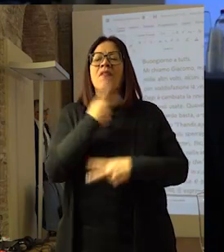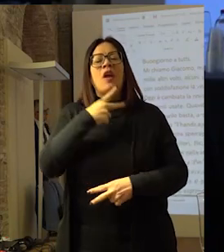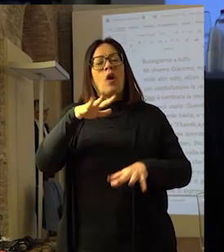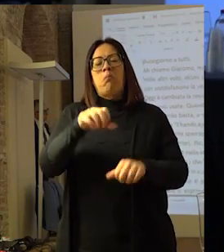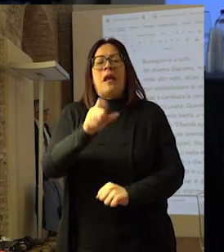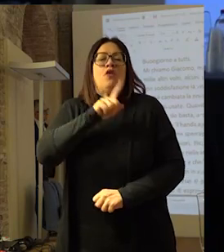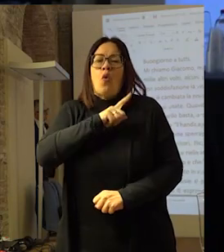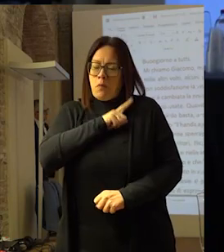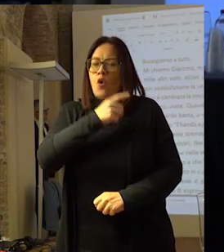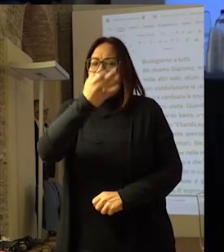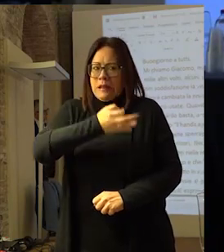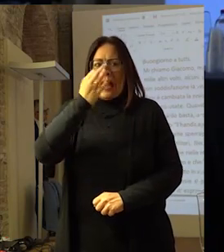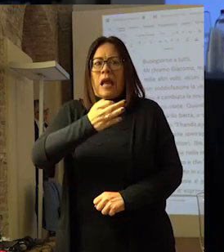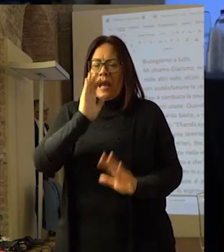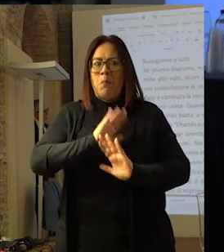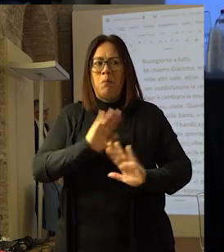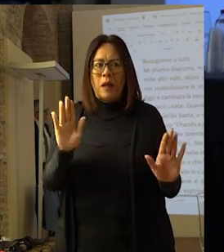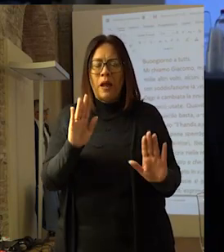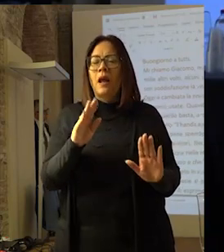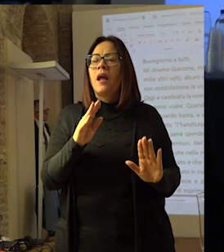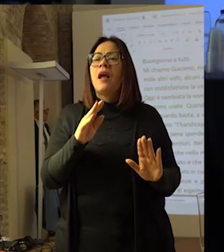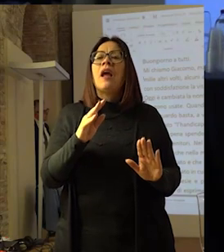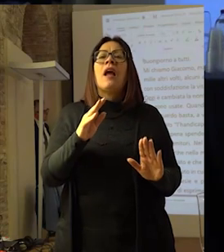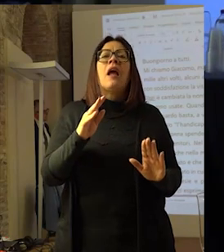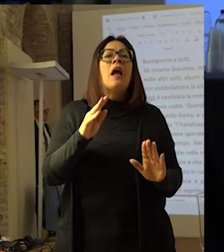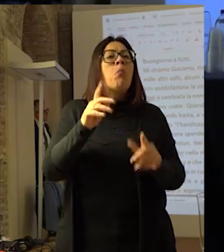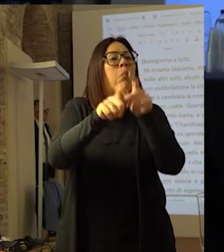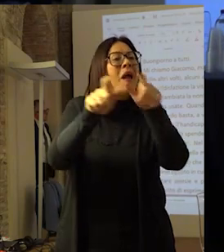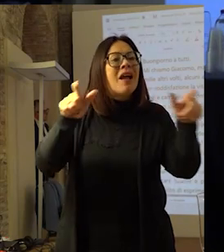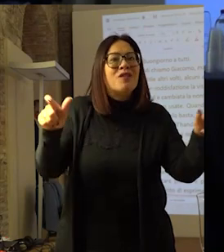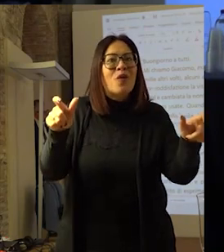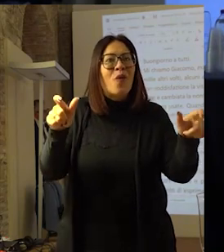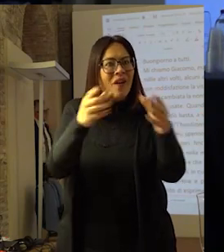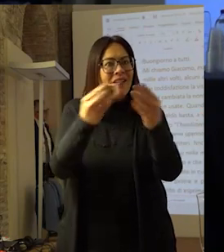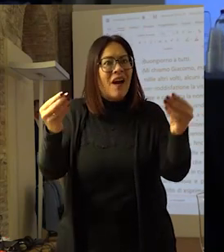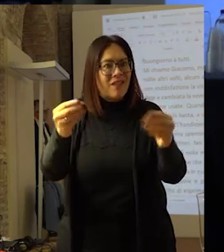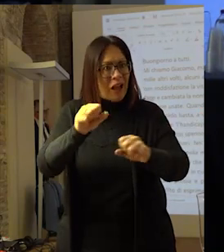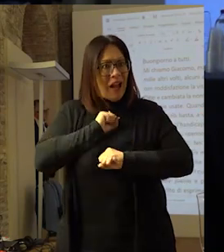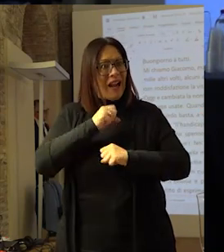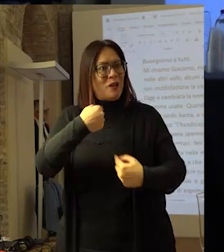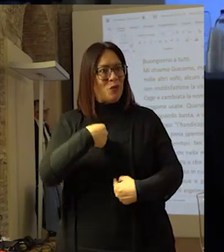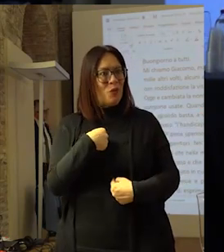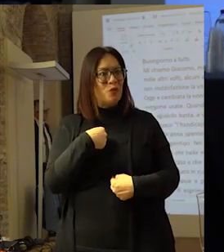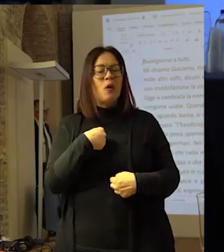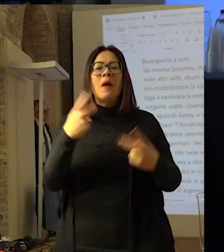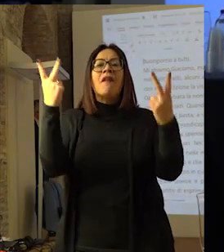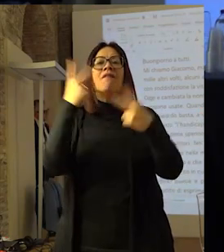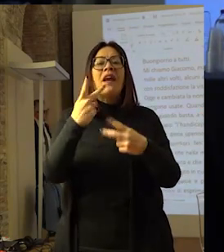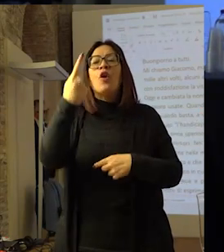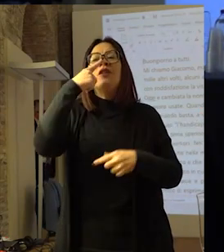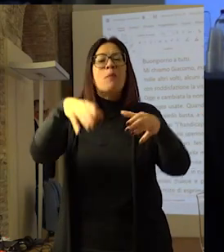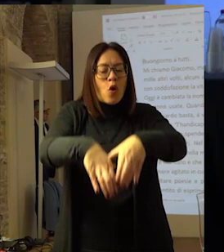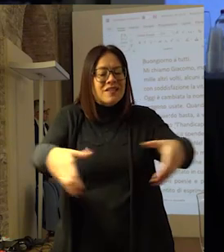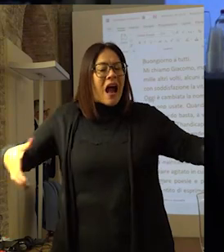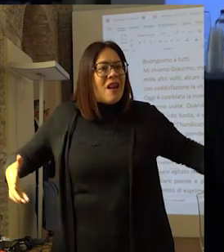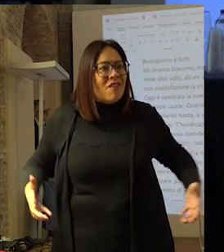mancato e che ho avuto come aiutanti tutti coloro che hanno creduto in me, ma un vero salvagente nel mare agitato in cui